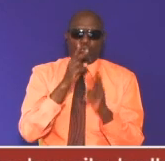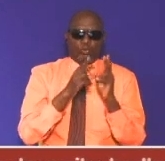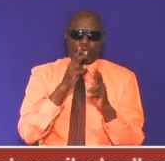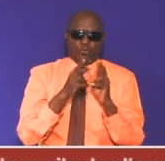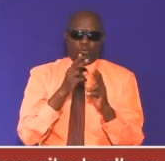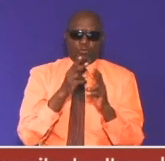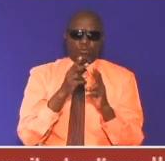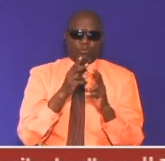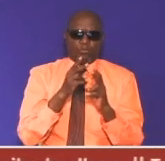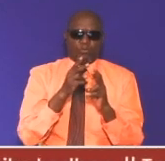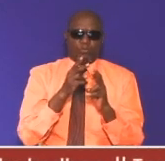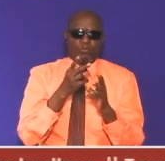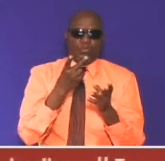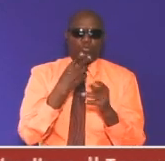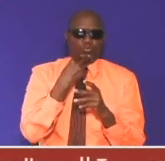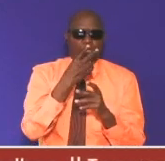9 2022, about 200 million.